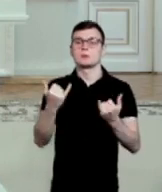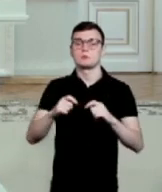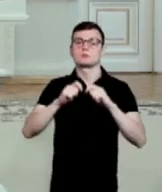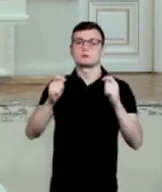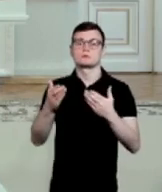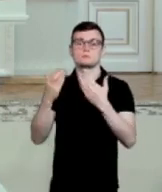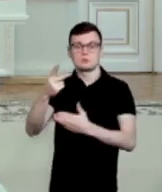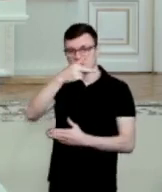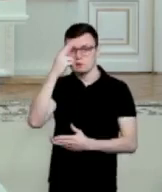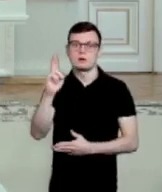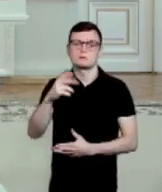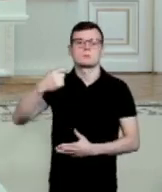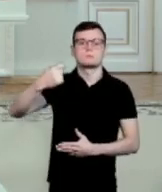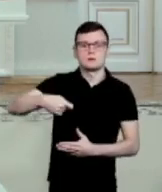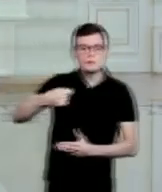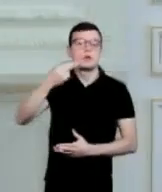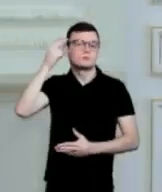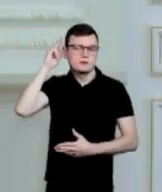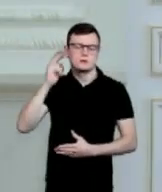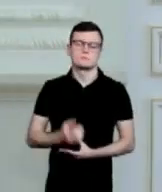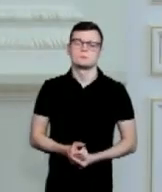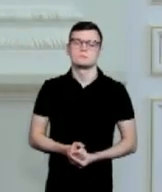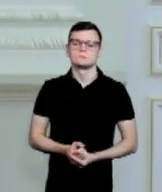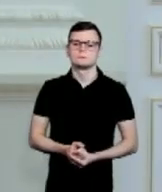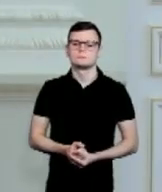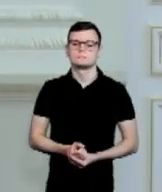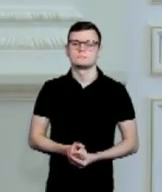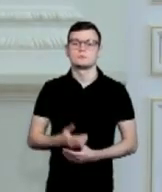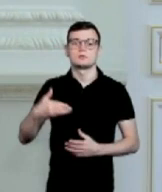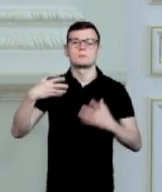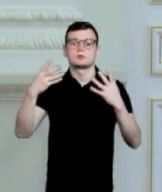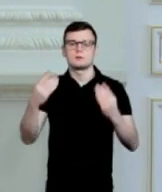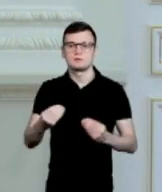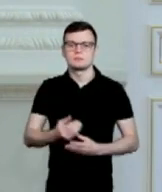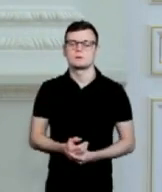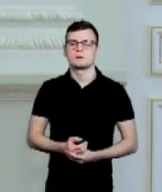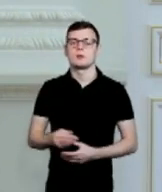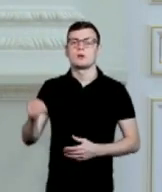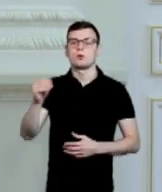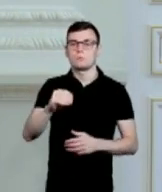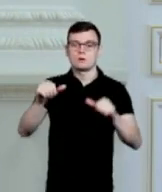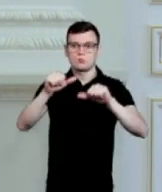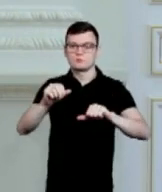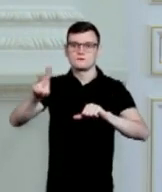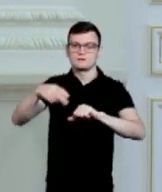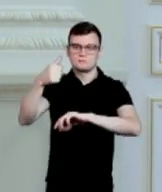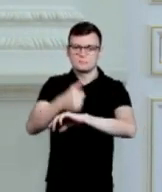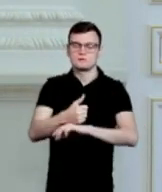Respublikos prezidentą Gitaną Nausėdą. Labą dieną, gerbiamas Europos komisijos